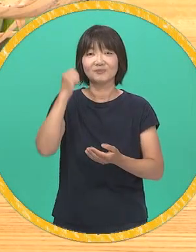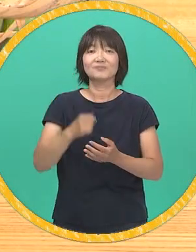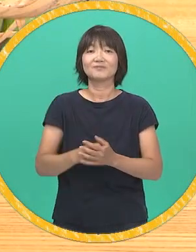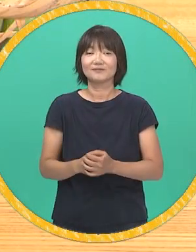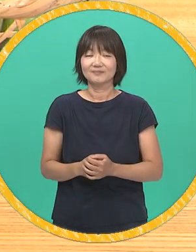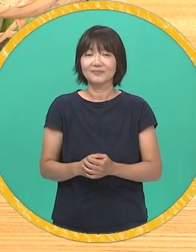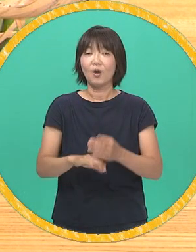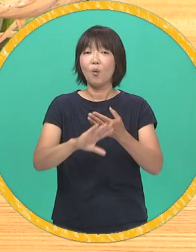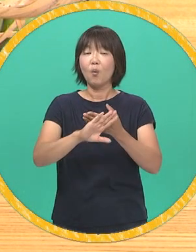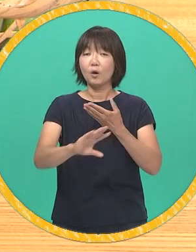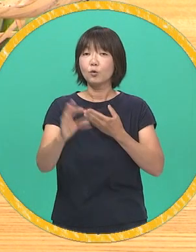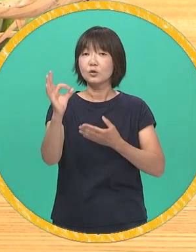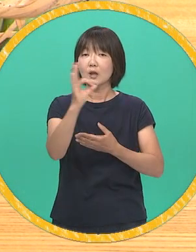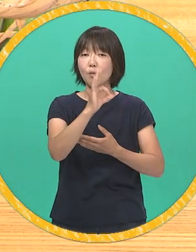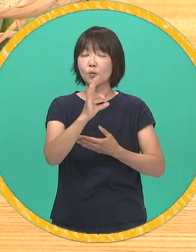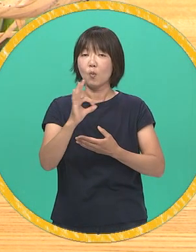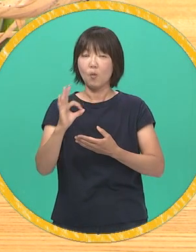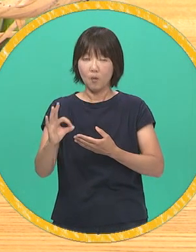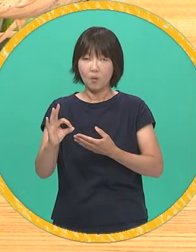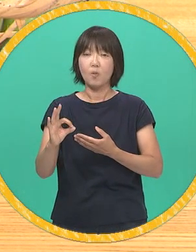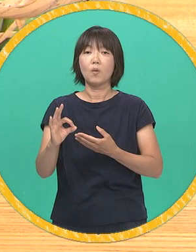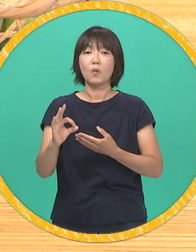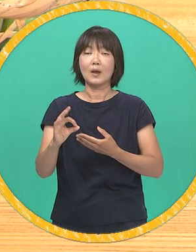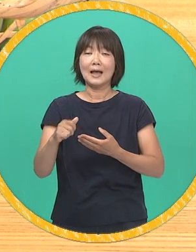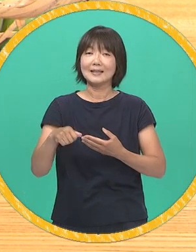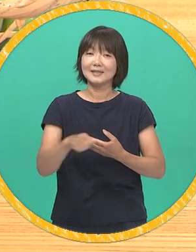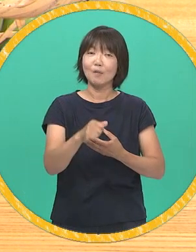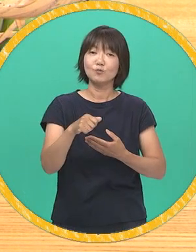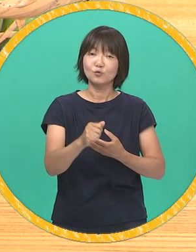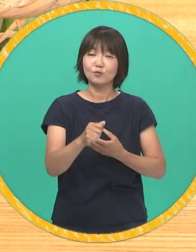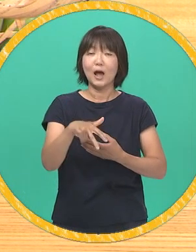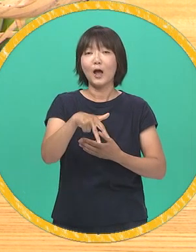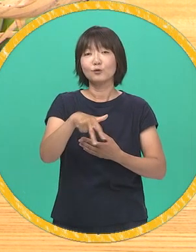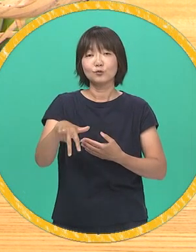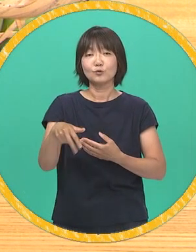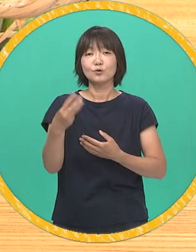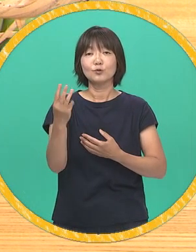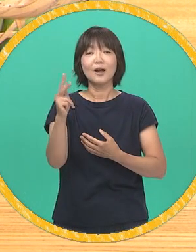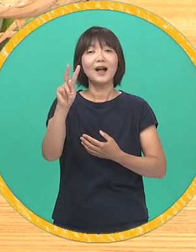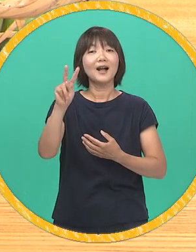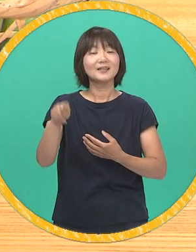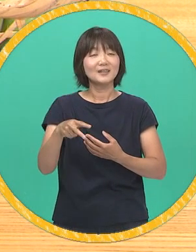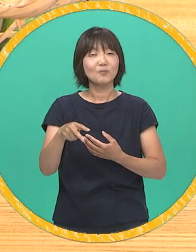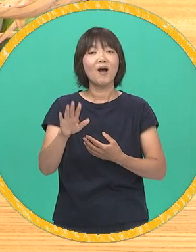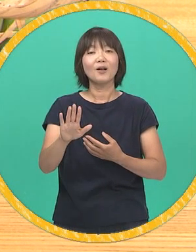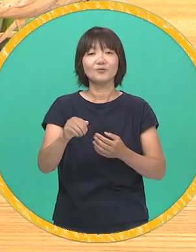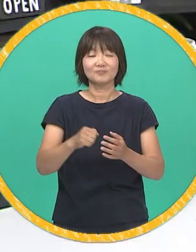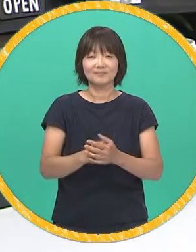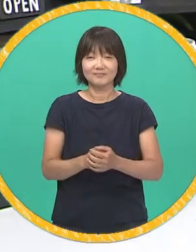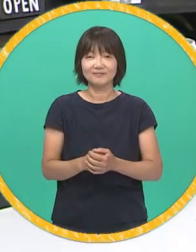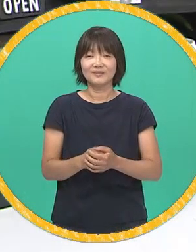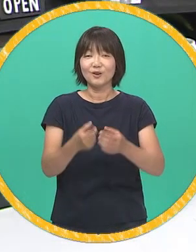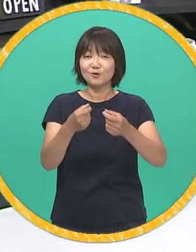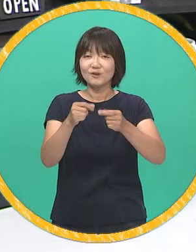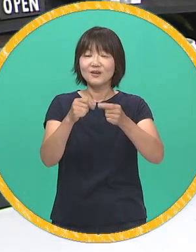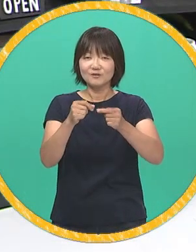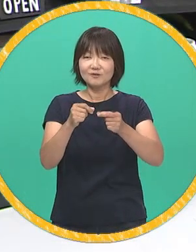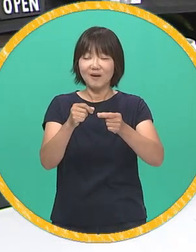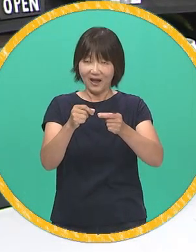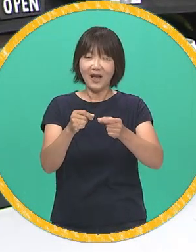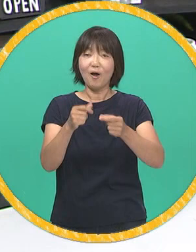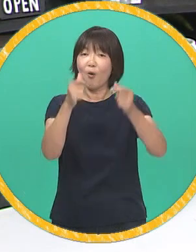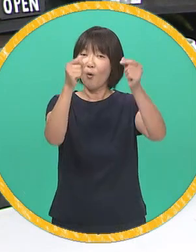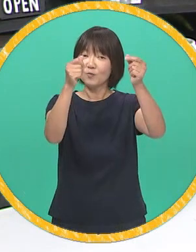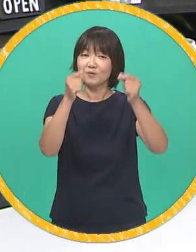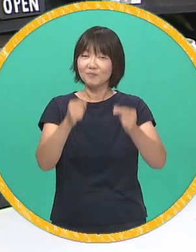すぎ透明の加工品なんですけれども梅干し以外にもですねジャムだったり上江洲縁などでも販売しているそうですよはい詳しくは秀才